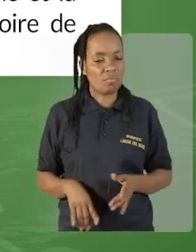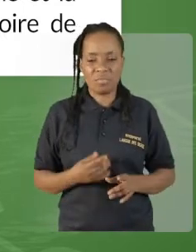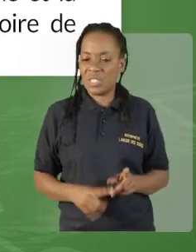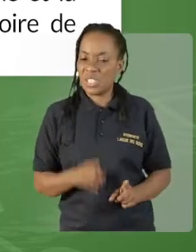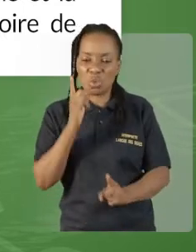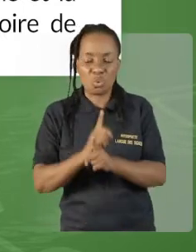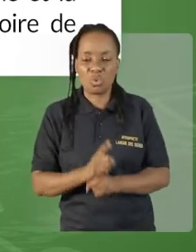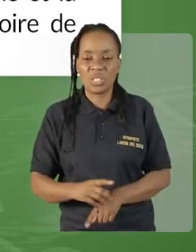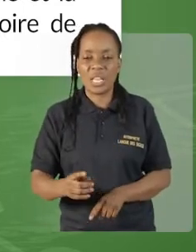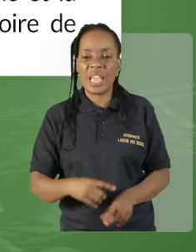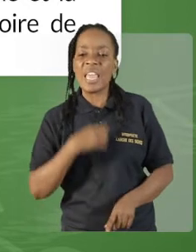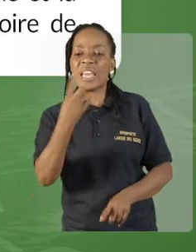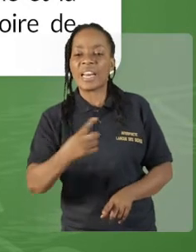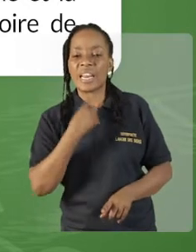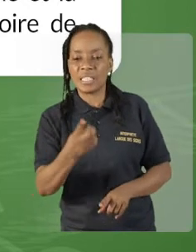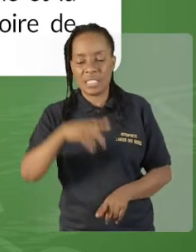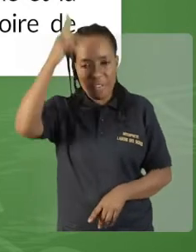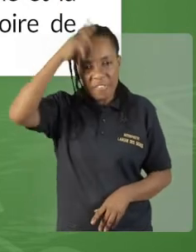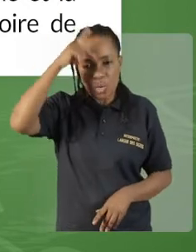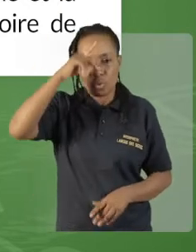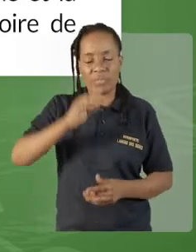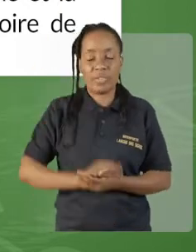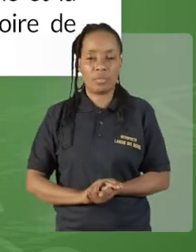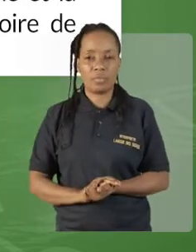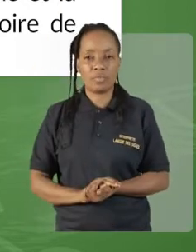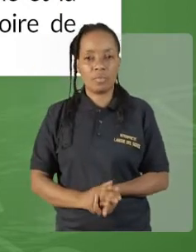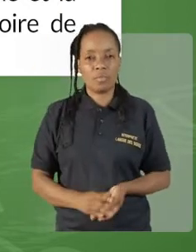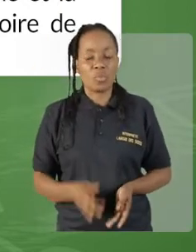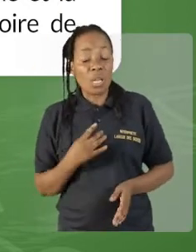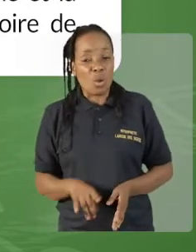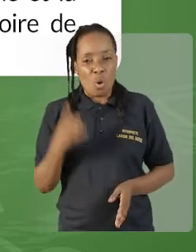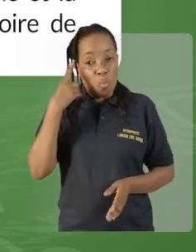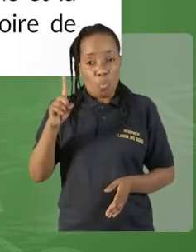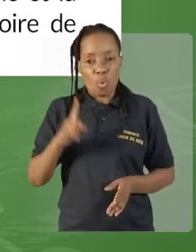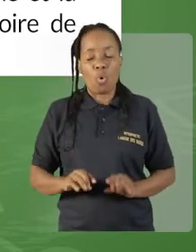philosophique. Pour dissiper tout doute, ils décident tous